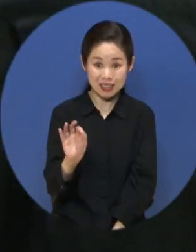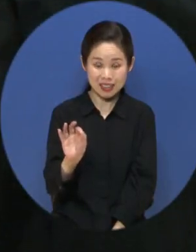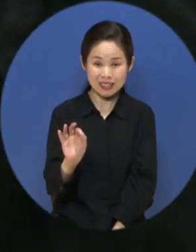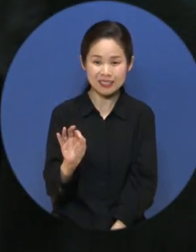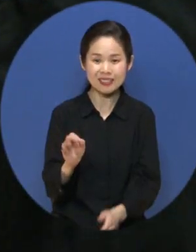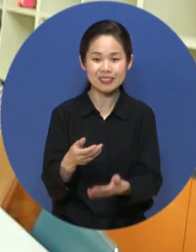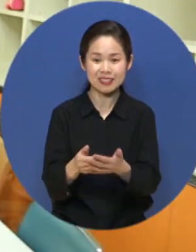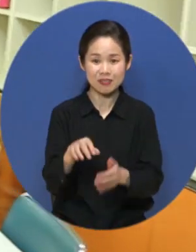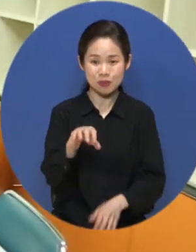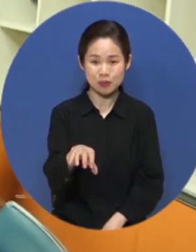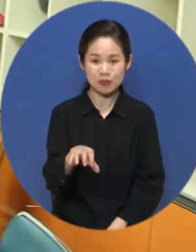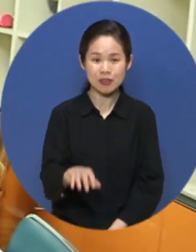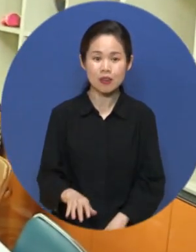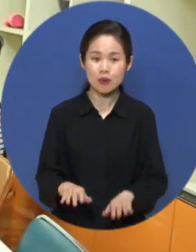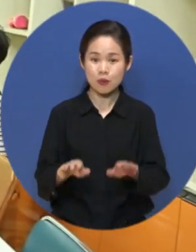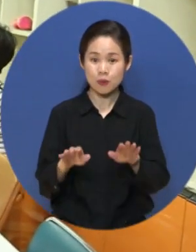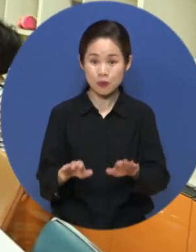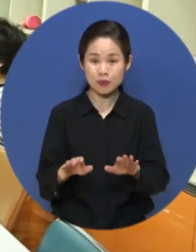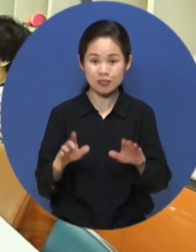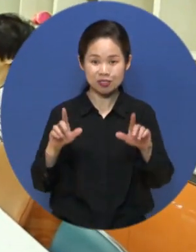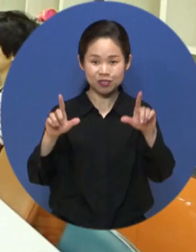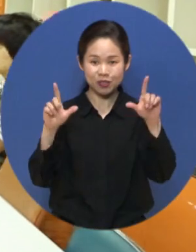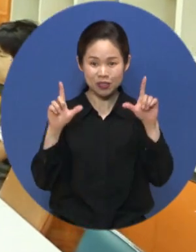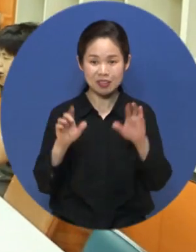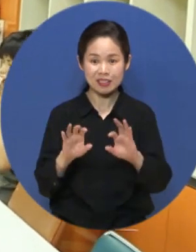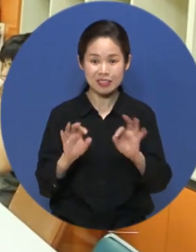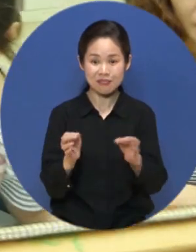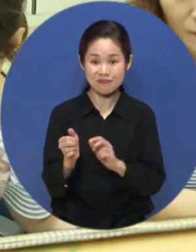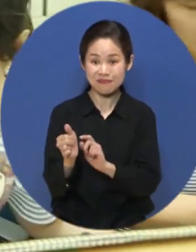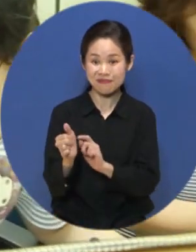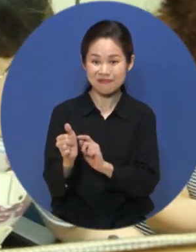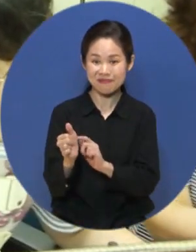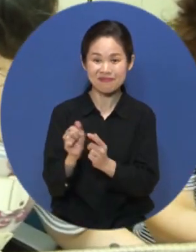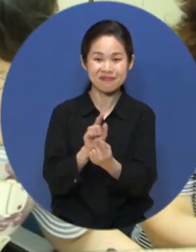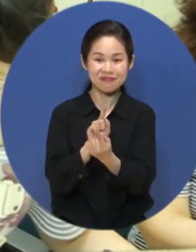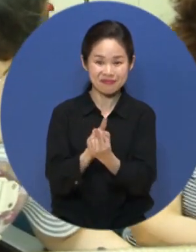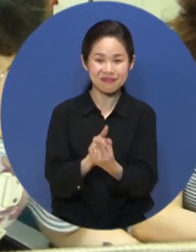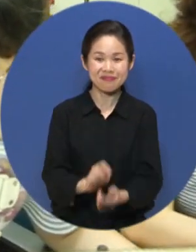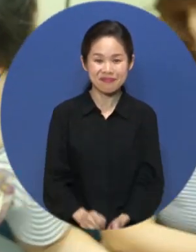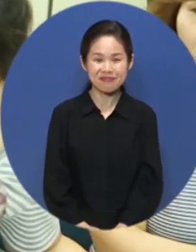이곳에서 오늘의 주인공 김재호 씨를 만날 수 있었는데요.